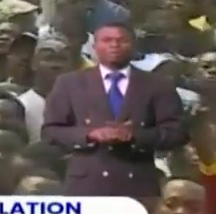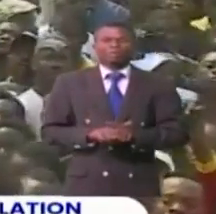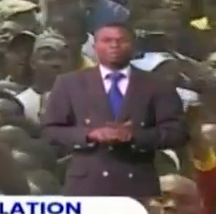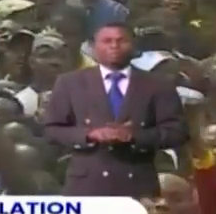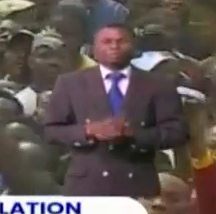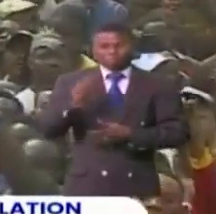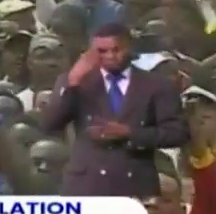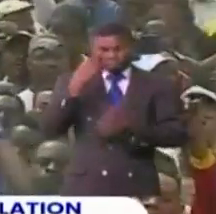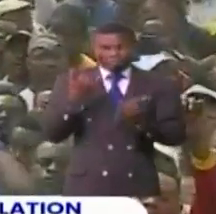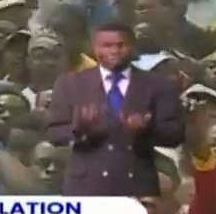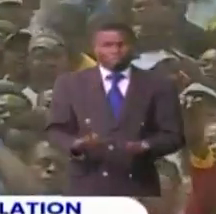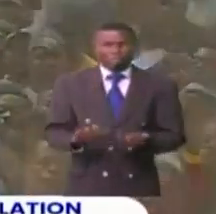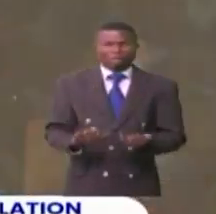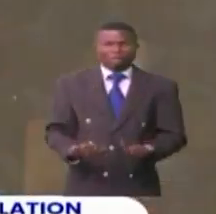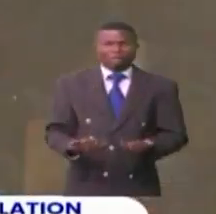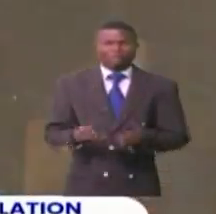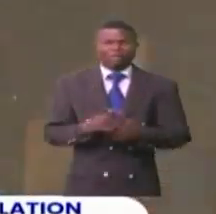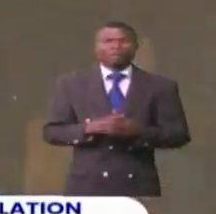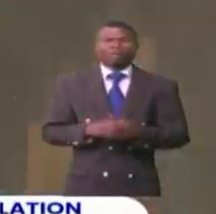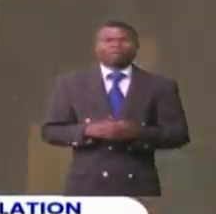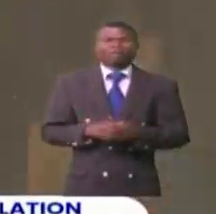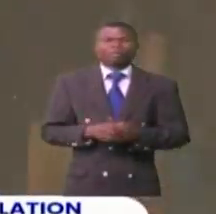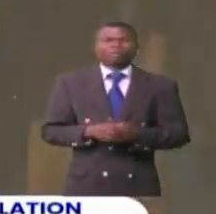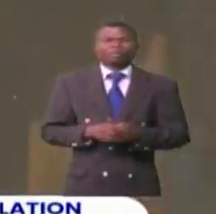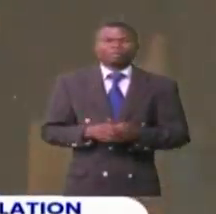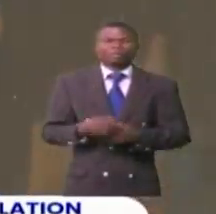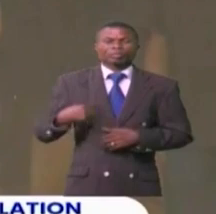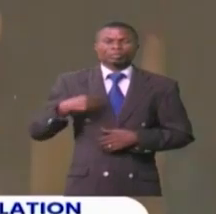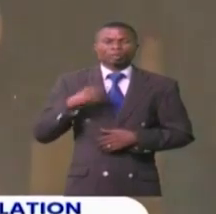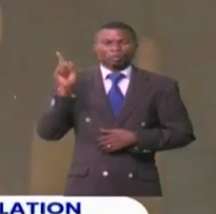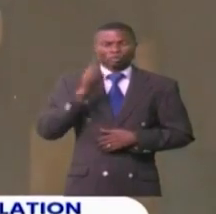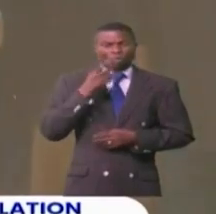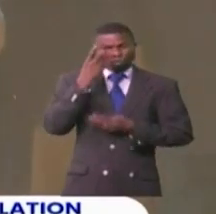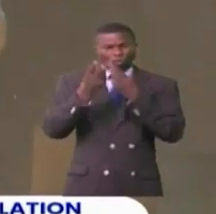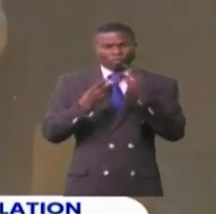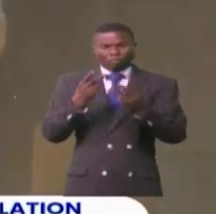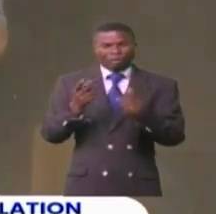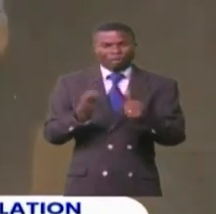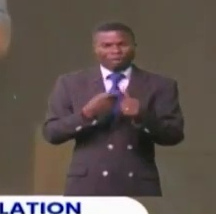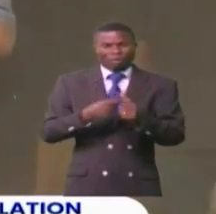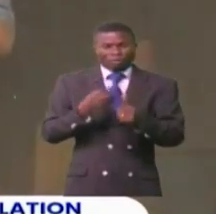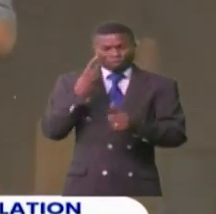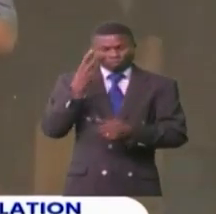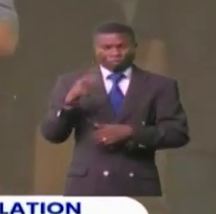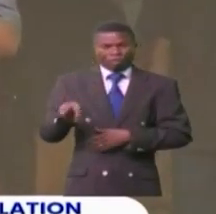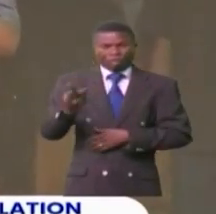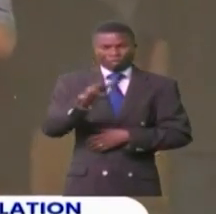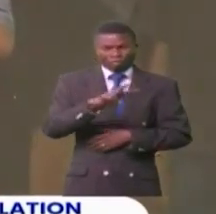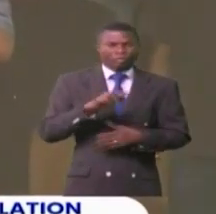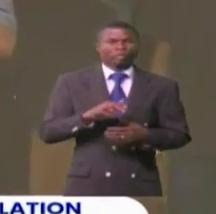Bona Sikoyo, Toye Kotambo, la Tomo Nabino,